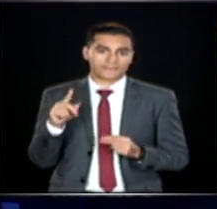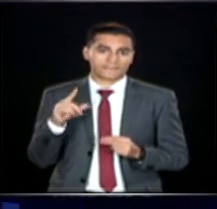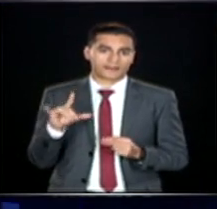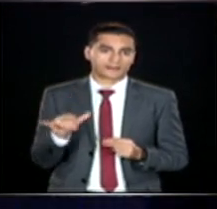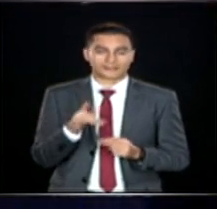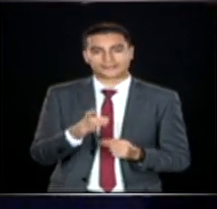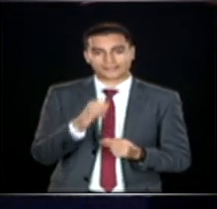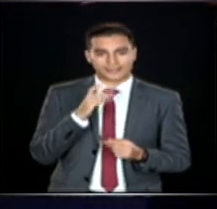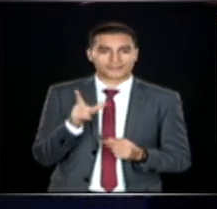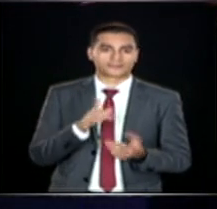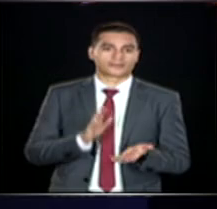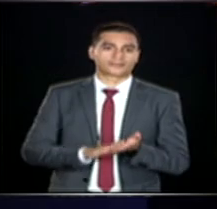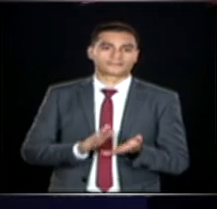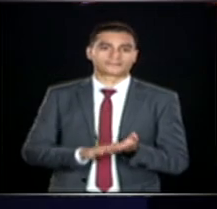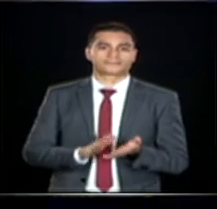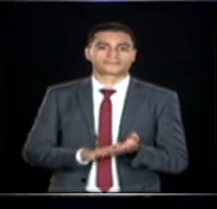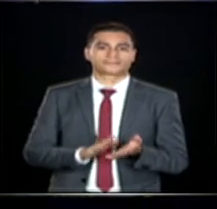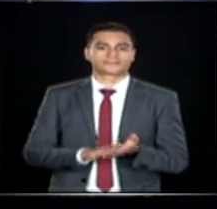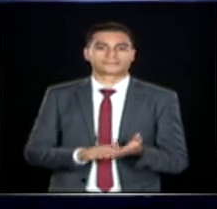اجابه صحيحه